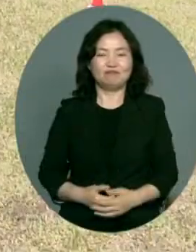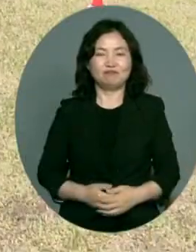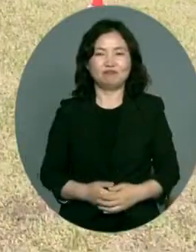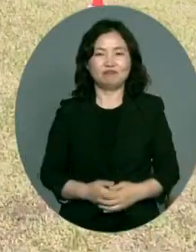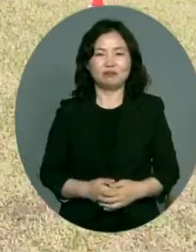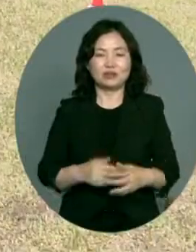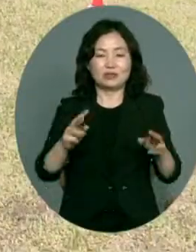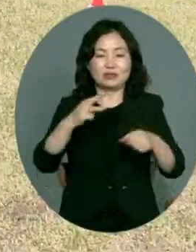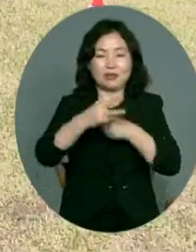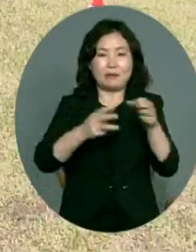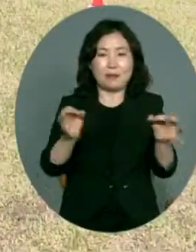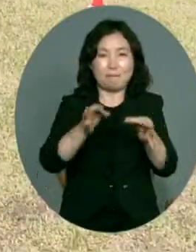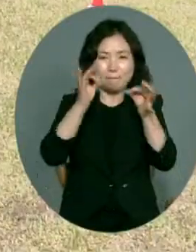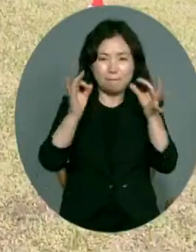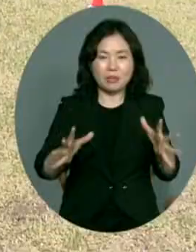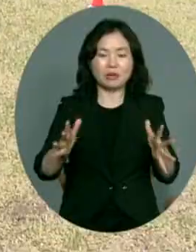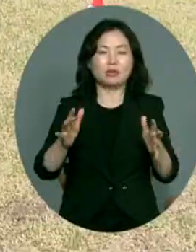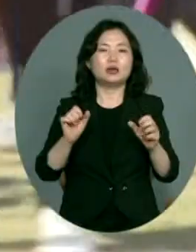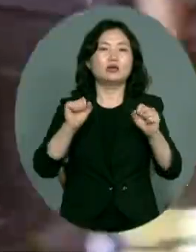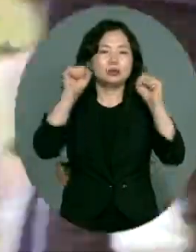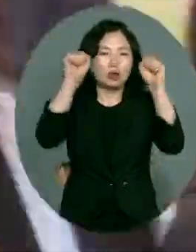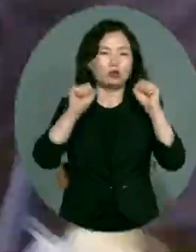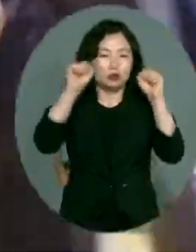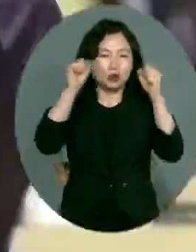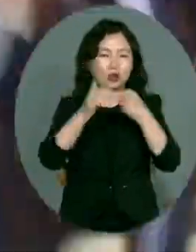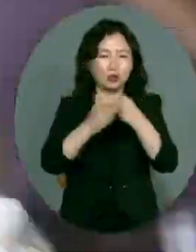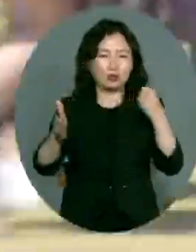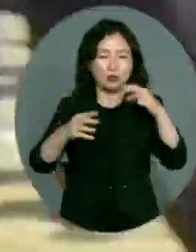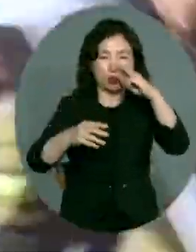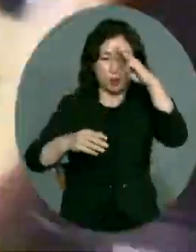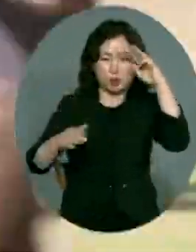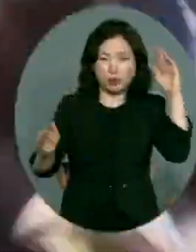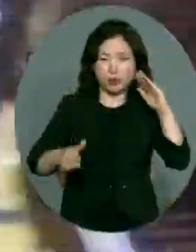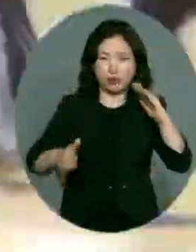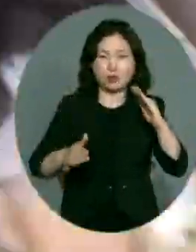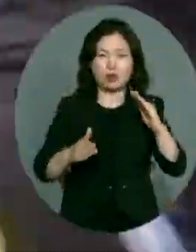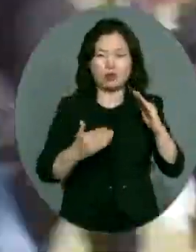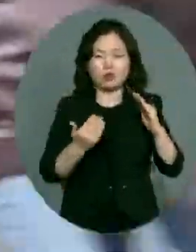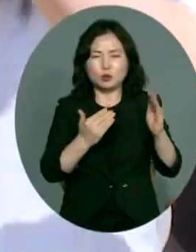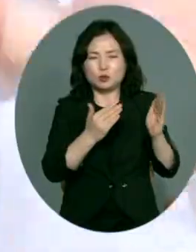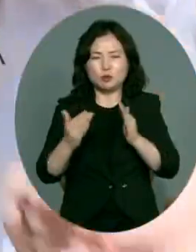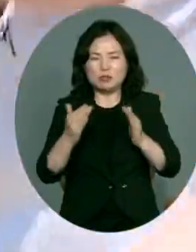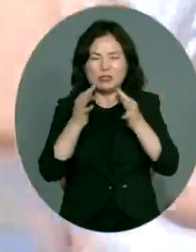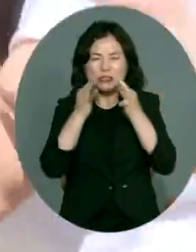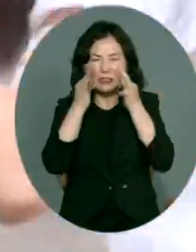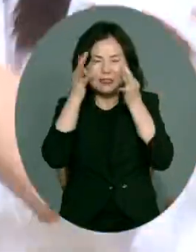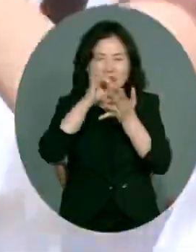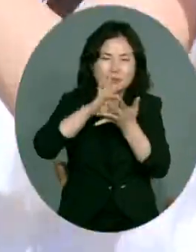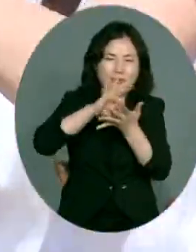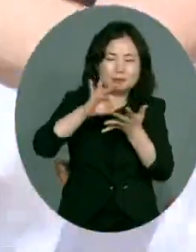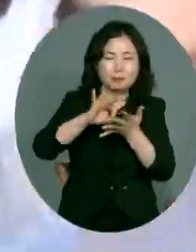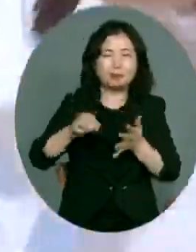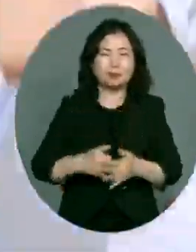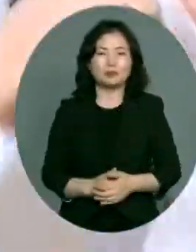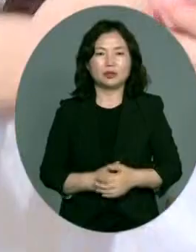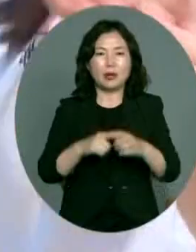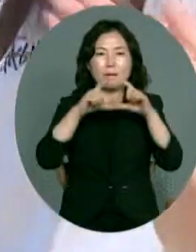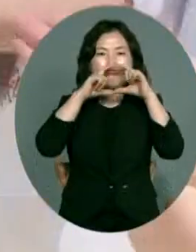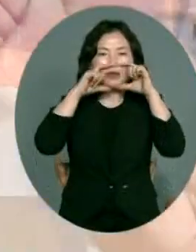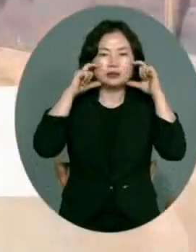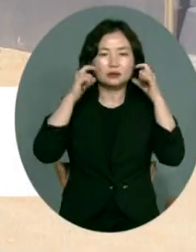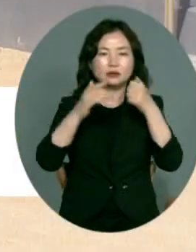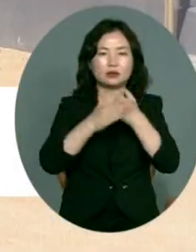3년 만에 열리는 칩 교육인 만큼 이번 고 3 학생들의 중기는 여느 때와는 달랐습니다 더 마스크 때문에